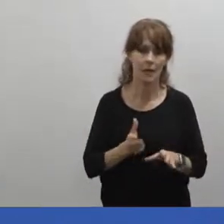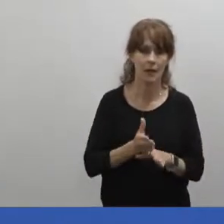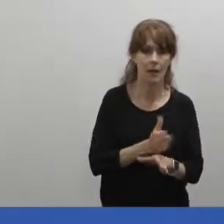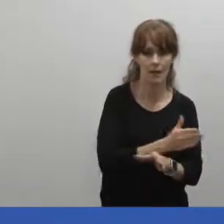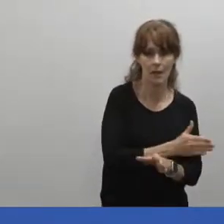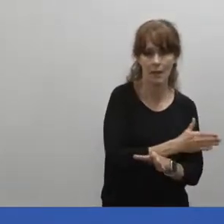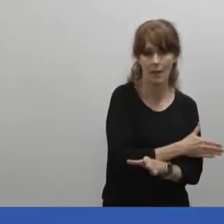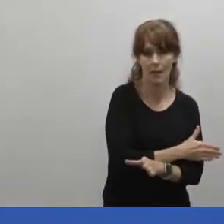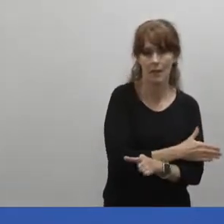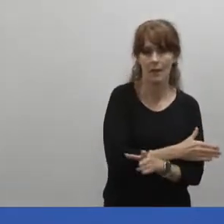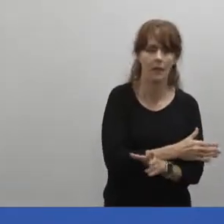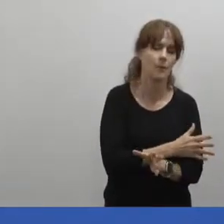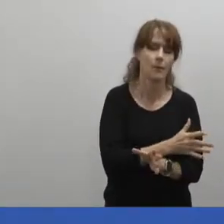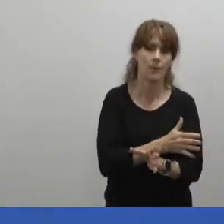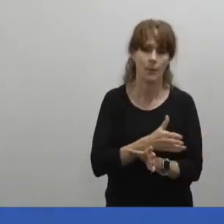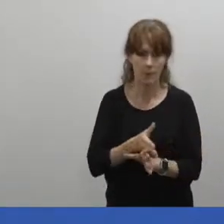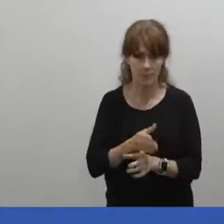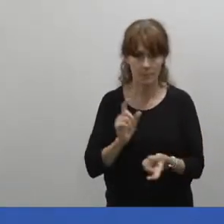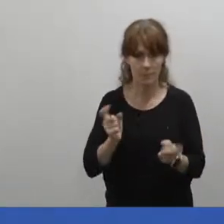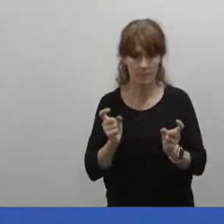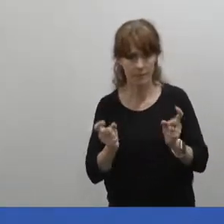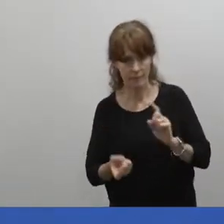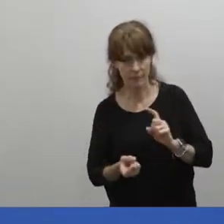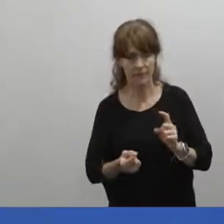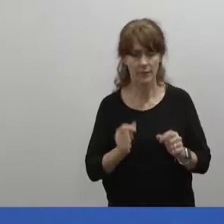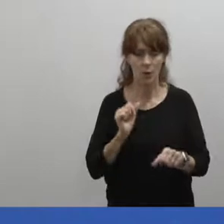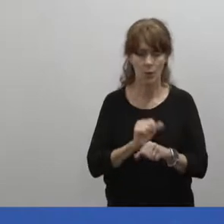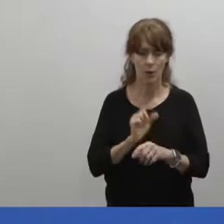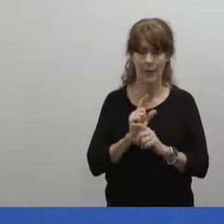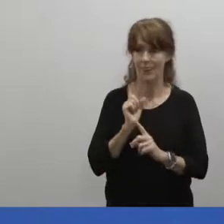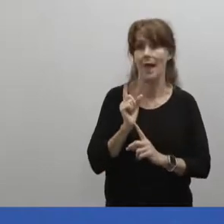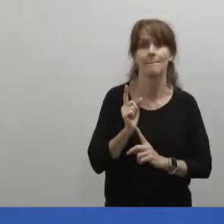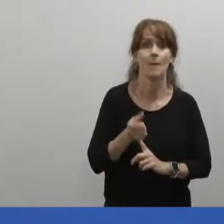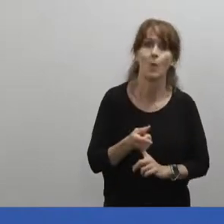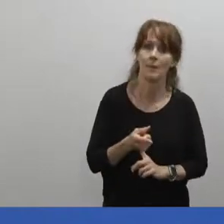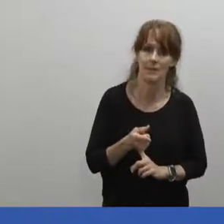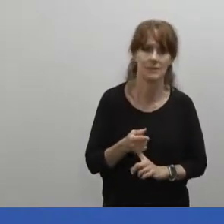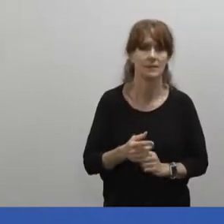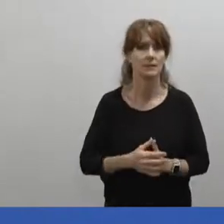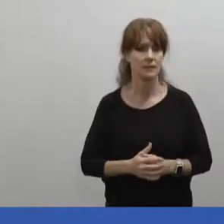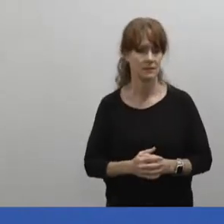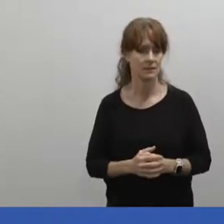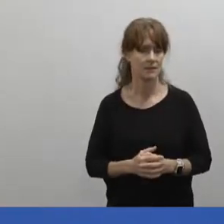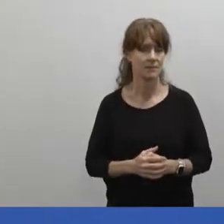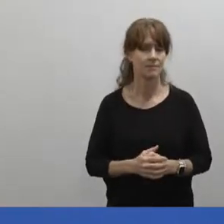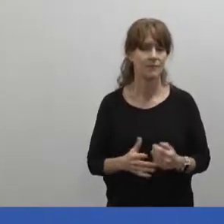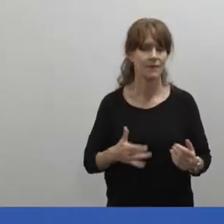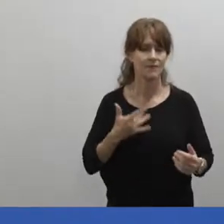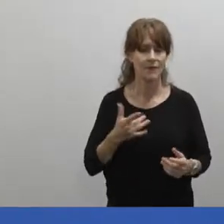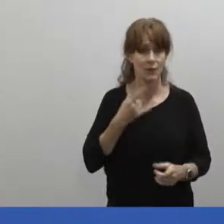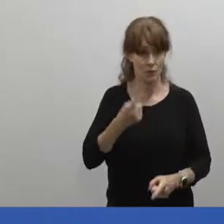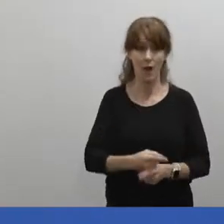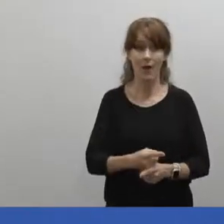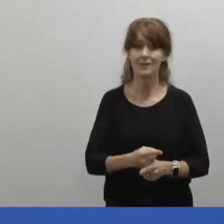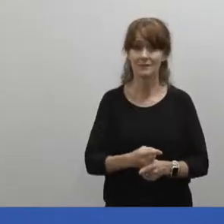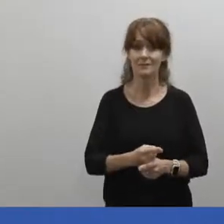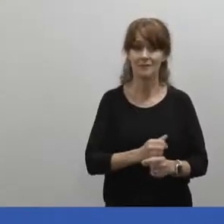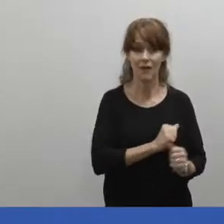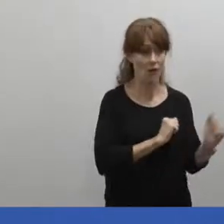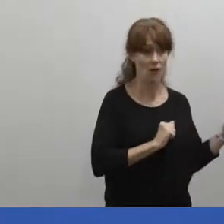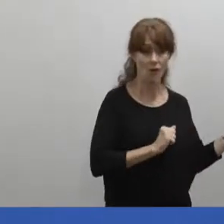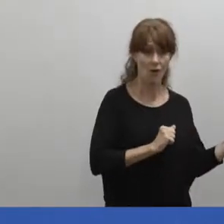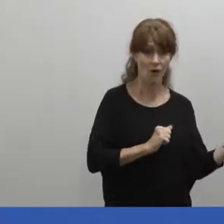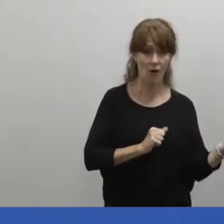từ một dạng lươn bị pru ấy mà đoàn tiết dương chọn sang cọt từ lươn là tập hoa xâm rạp xa đôi chân ác cư